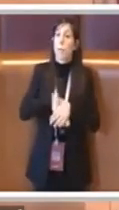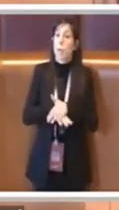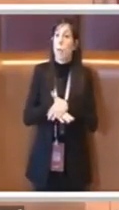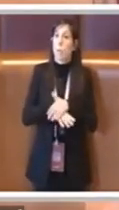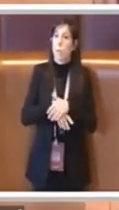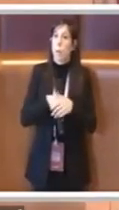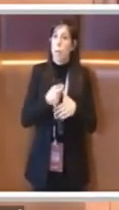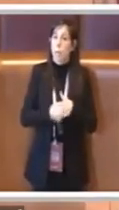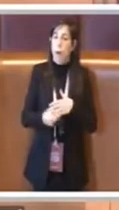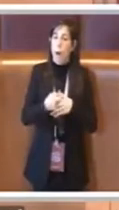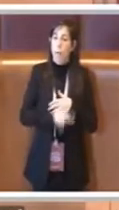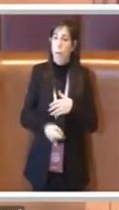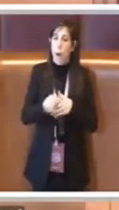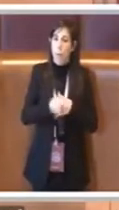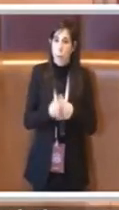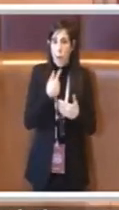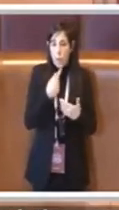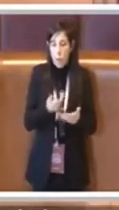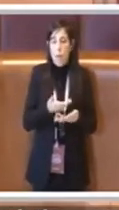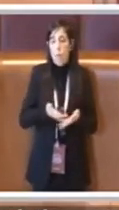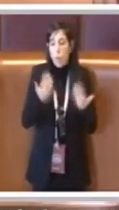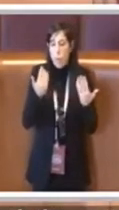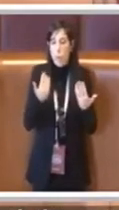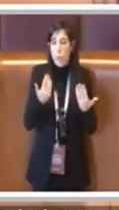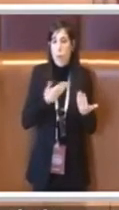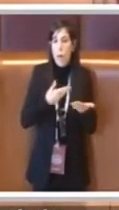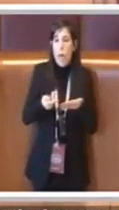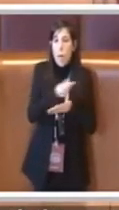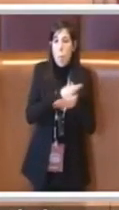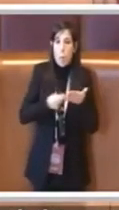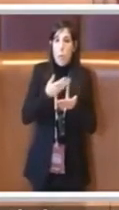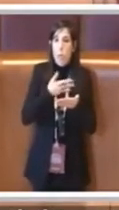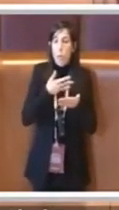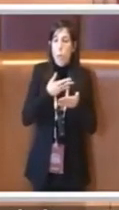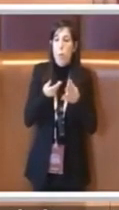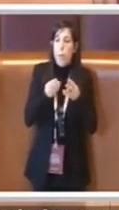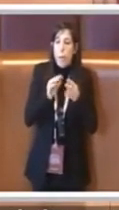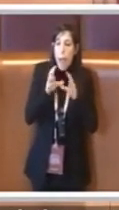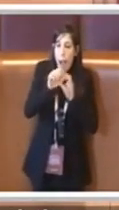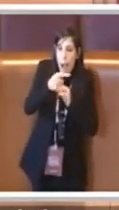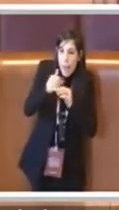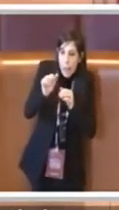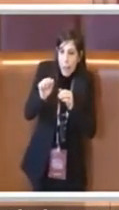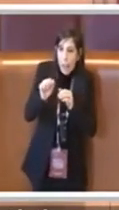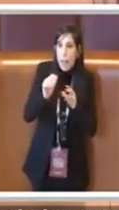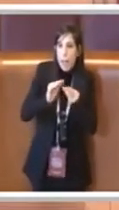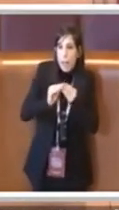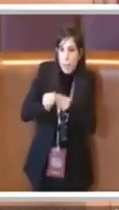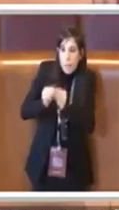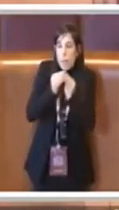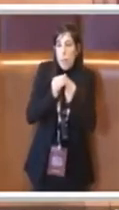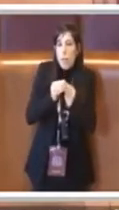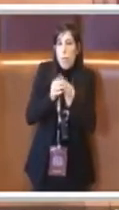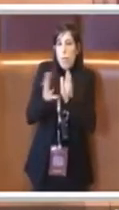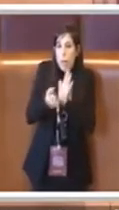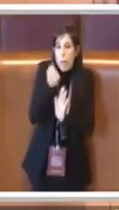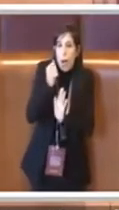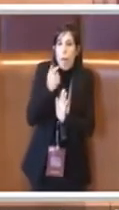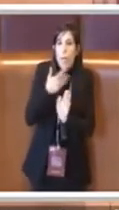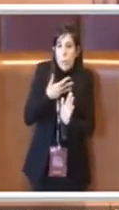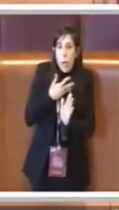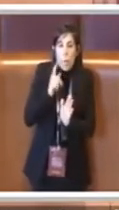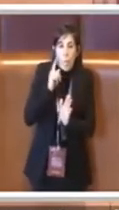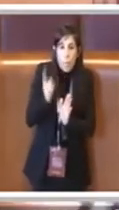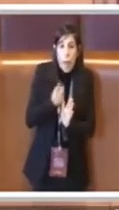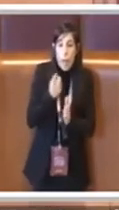dire finalmente si investe in ATAC, ma se c'è un piano di risanamento, un piano industriale serio dell'azienda, si investe in ATAC, se c'è un